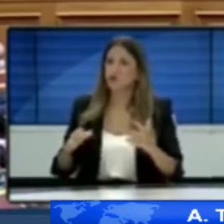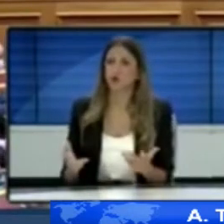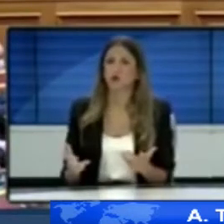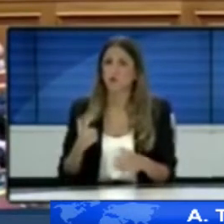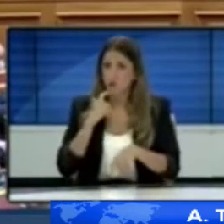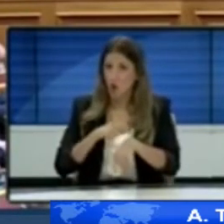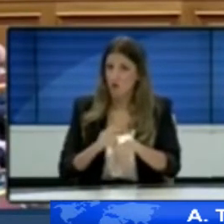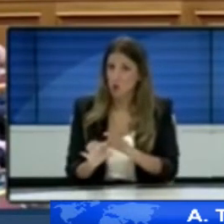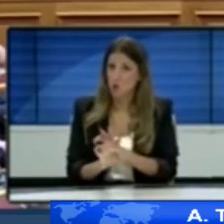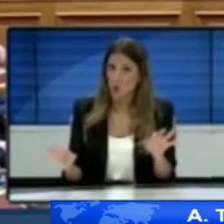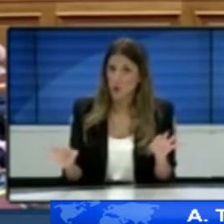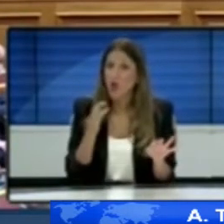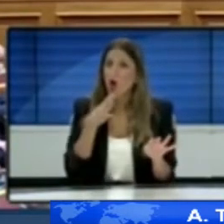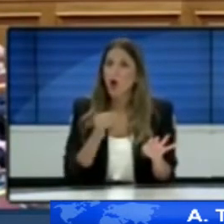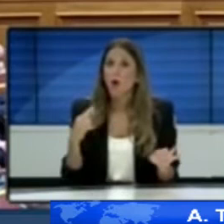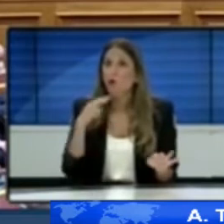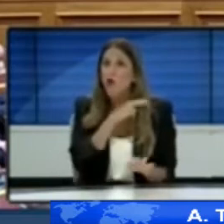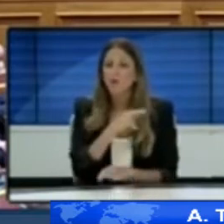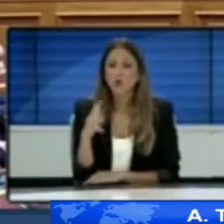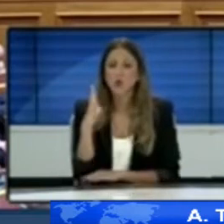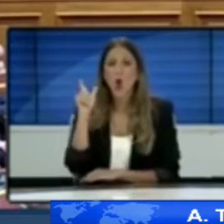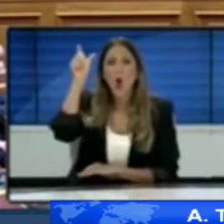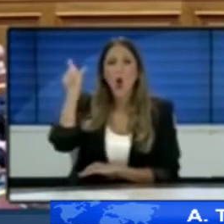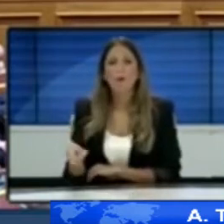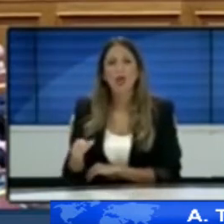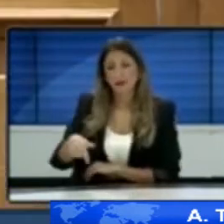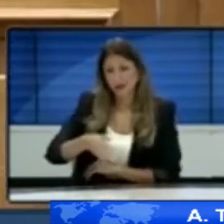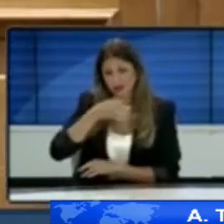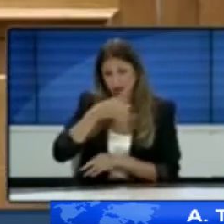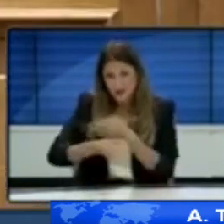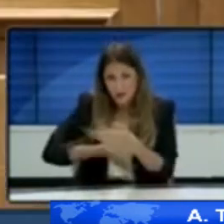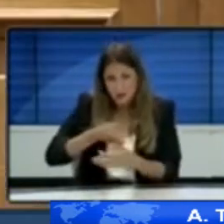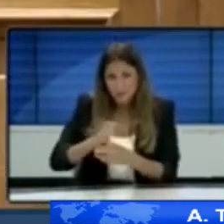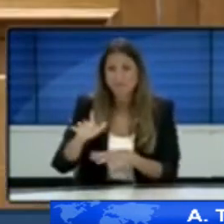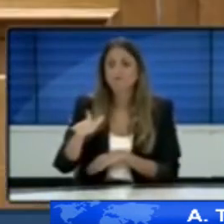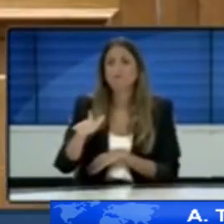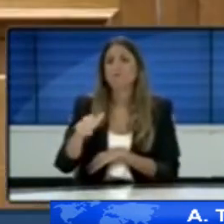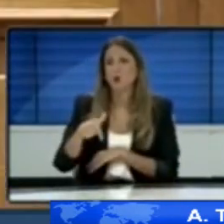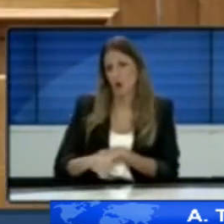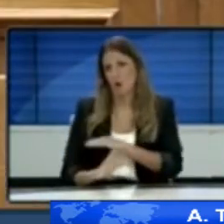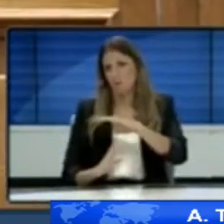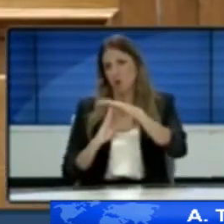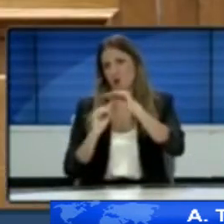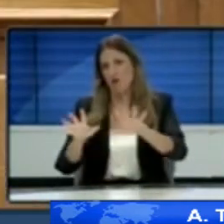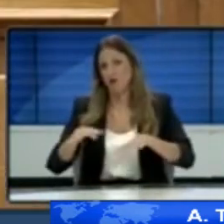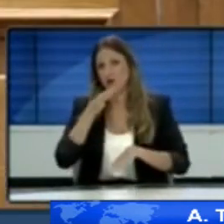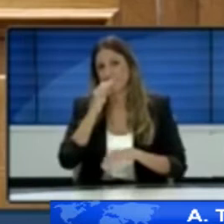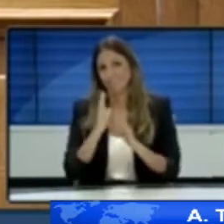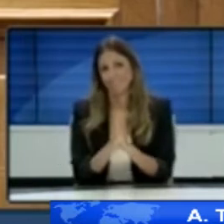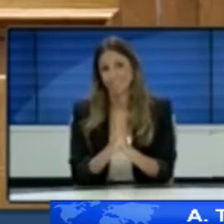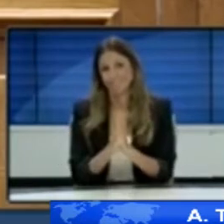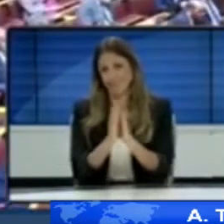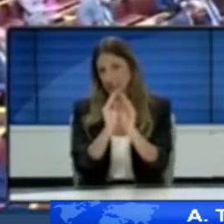η ομιλία σας σήμερα θα πρέπει πράγματι... Ησυχία, είπαμε. Δεν ακούγεστε έτσι κι